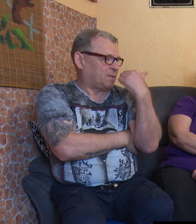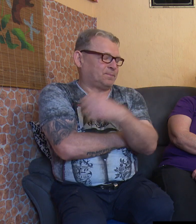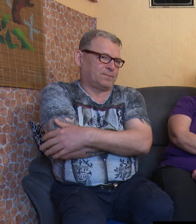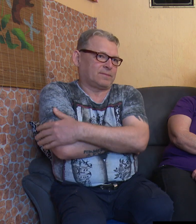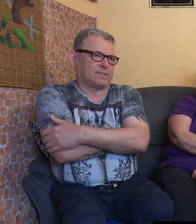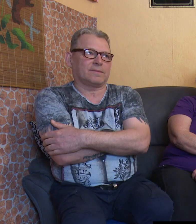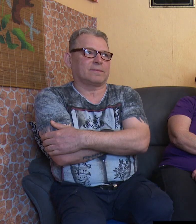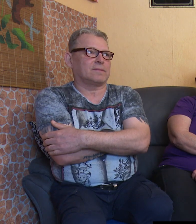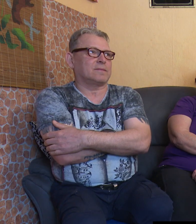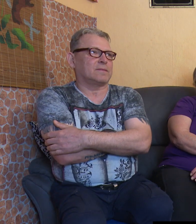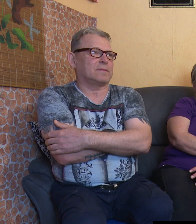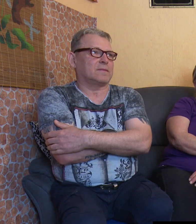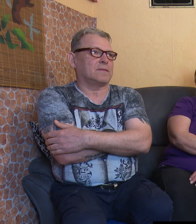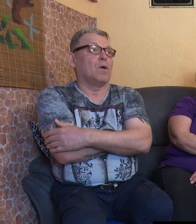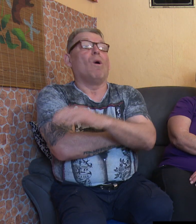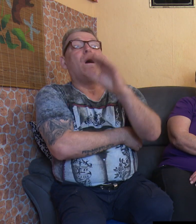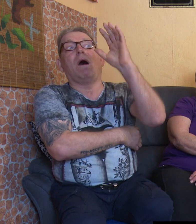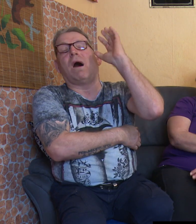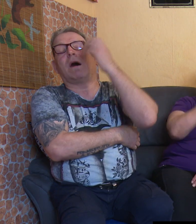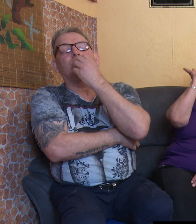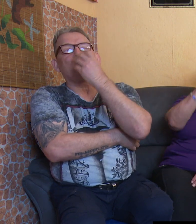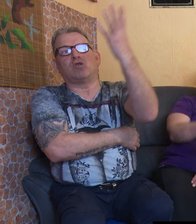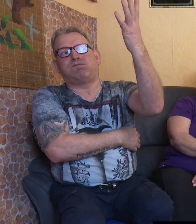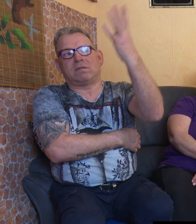Ja, majo. Pej ta ošti, ja.